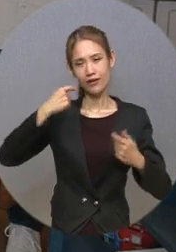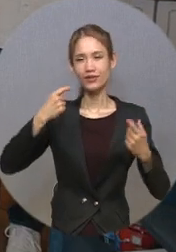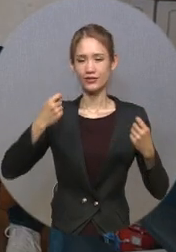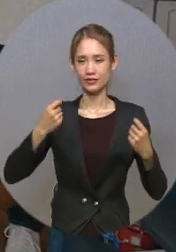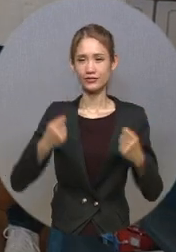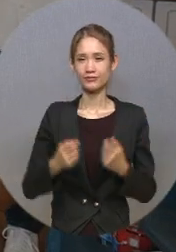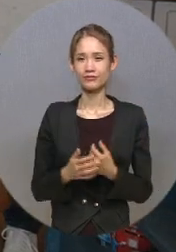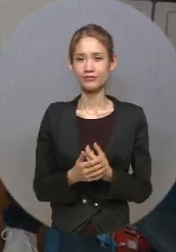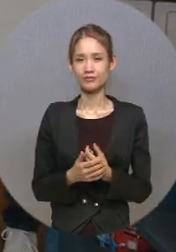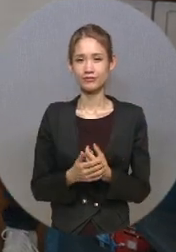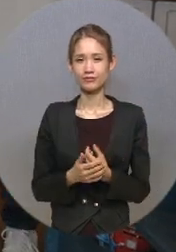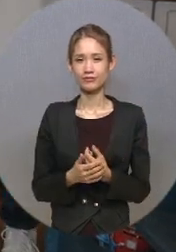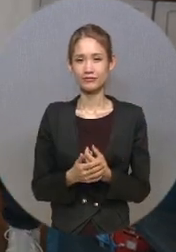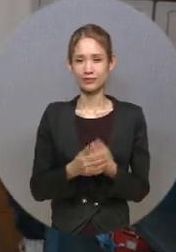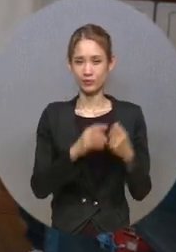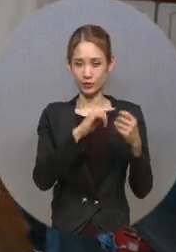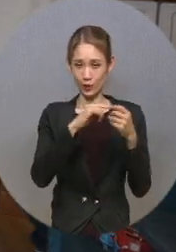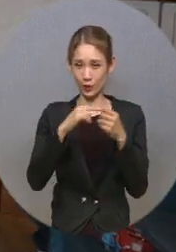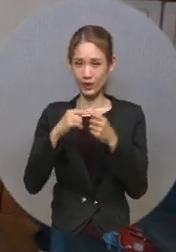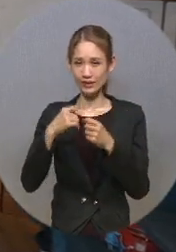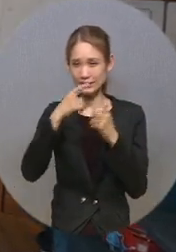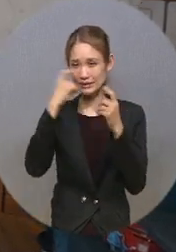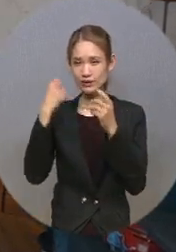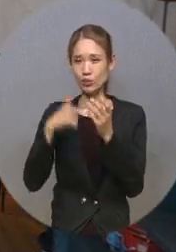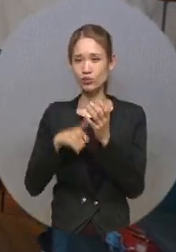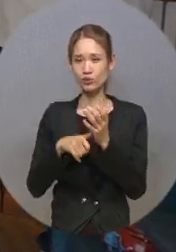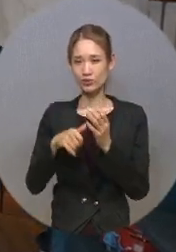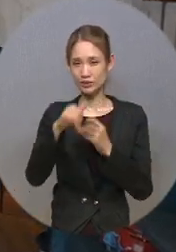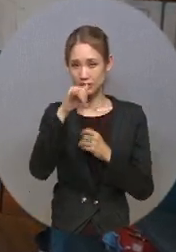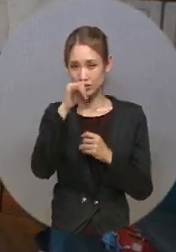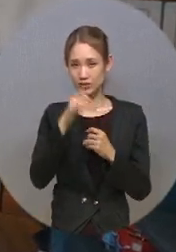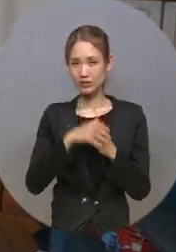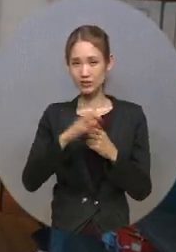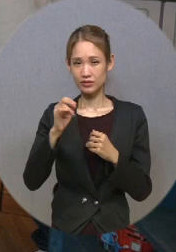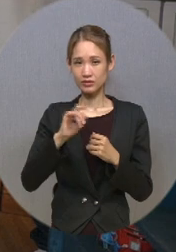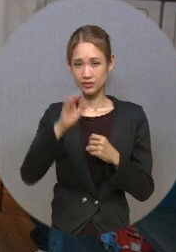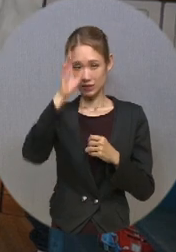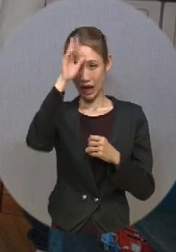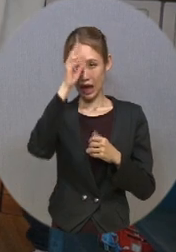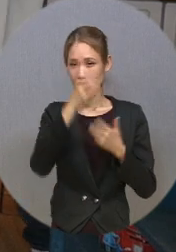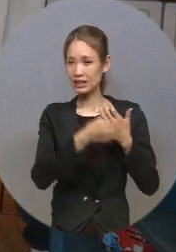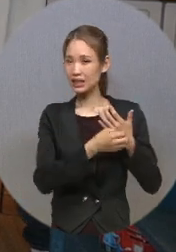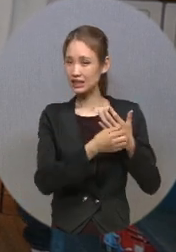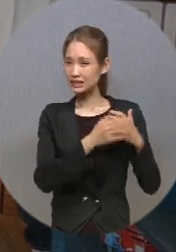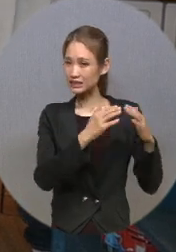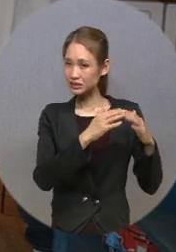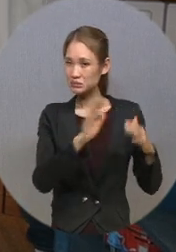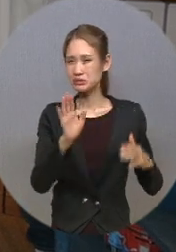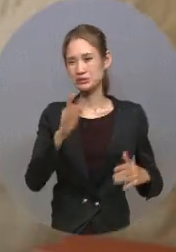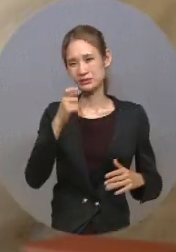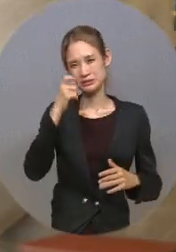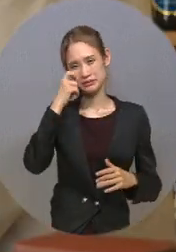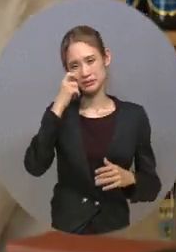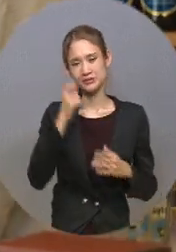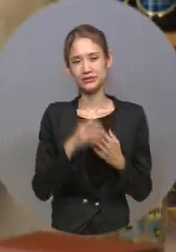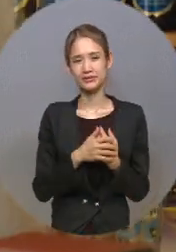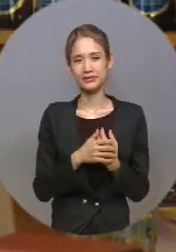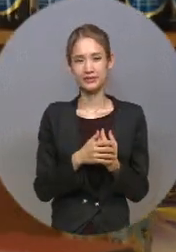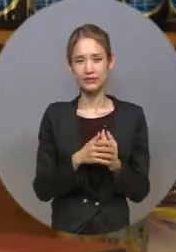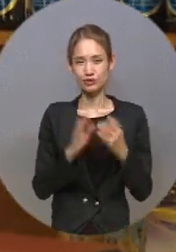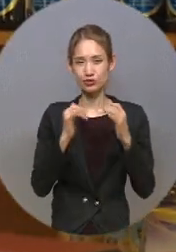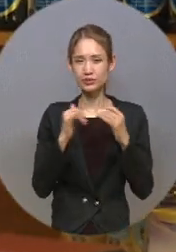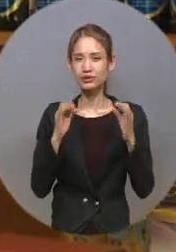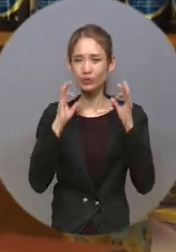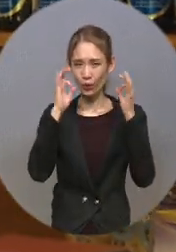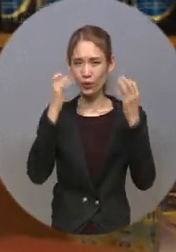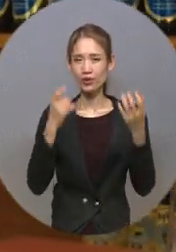가더라도 남의 조개만 조금 좀 더 이국적이다라고 느끼시는 게 갑자기 이렇게 뭐 소세지 뭐 기념품 있다가 갑자기 삼계탕 집이 있으면 이상하잖아. 네, 네 맞아요. 주민들의 노력인 것